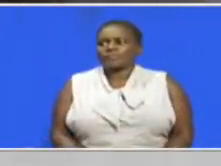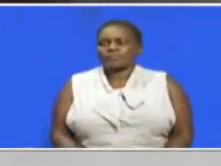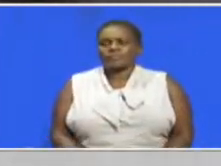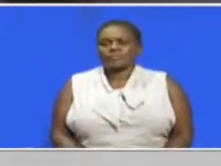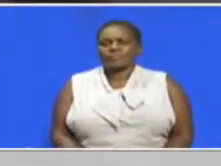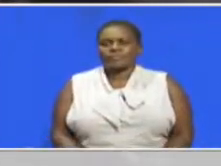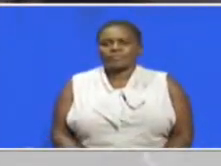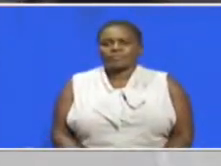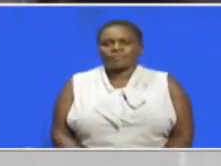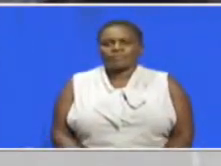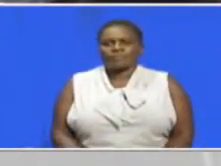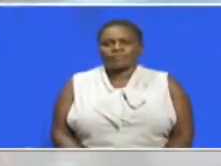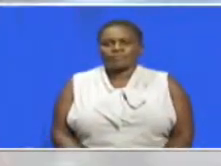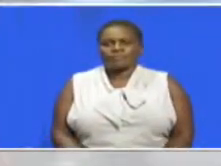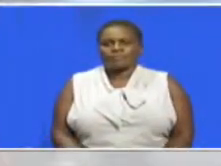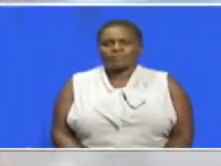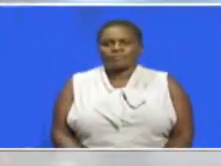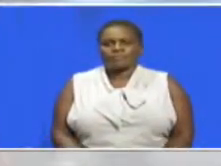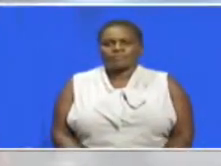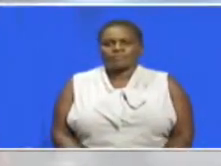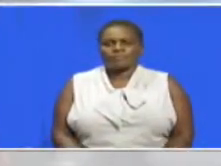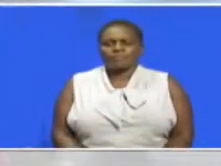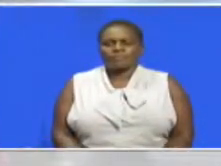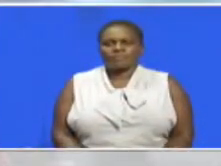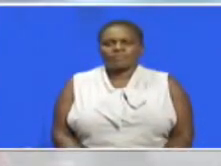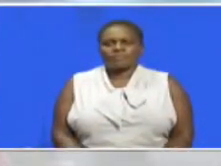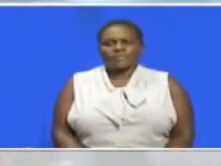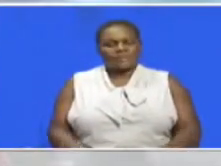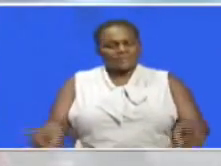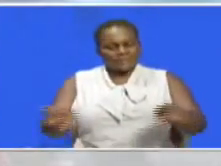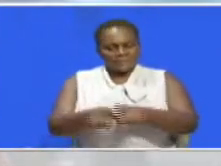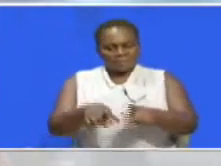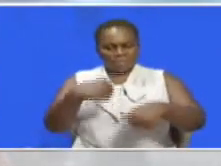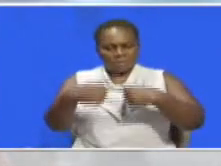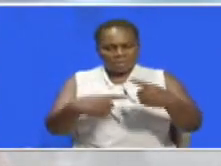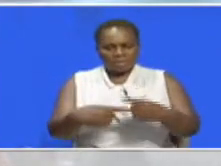KTN News. Bado tukisonga mbele, siku chache